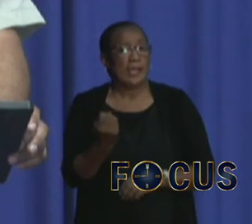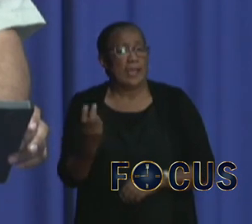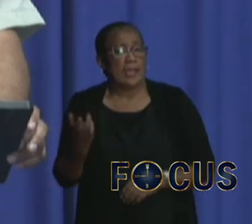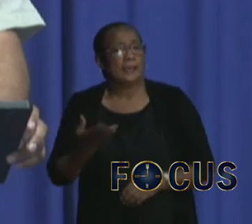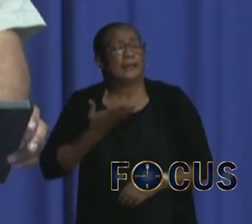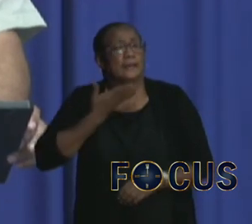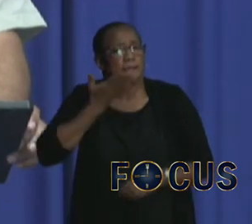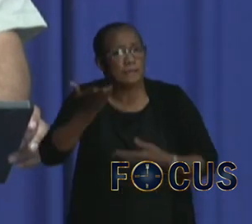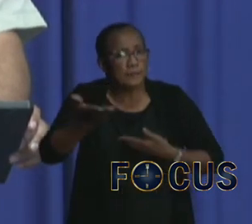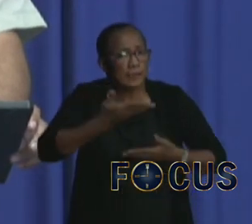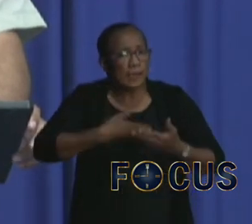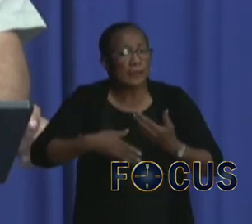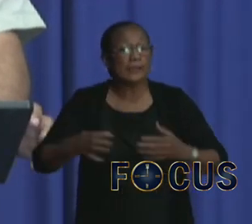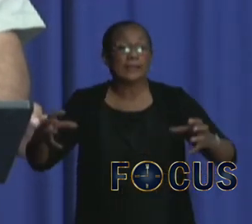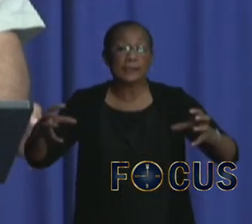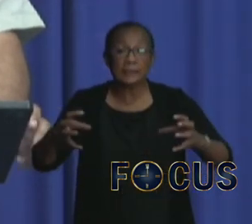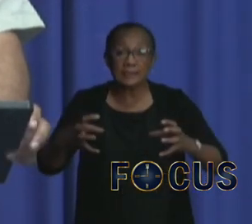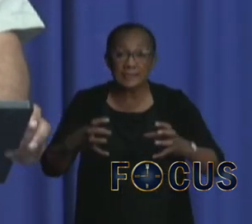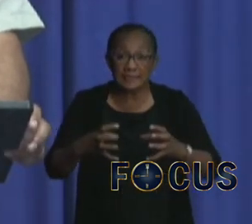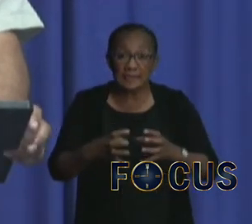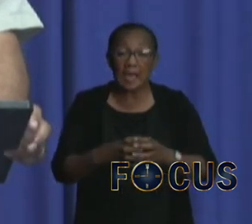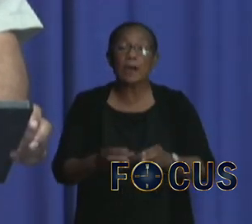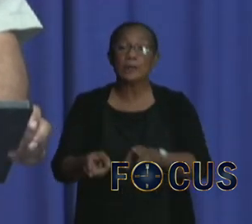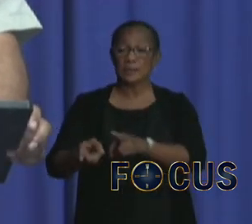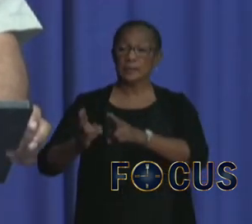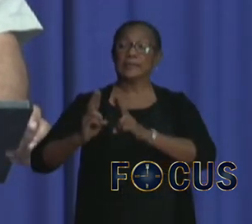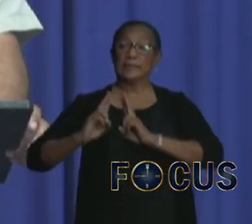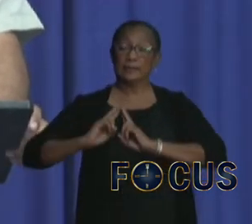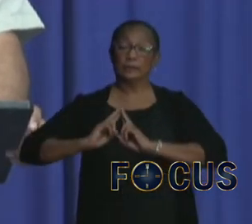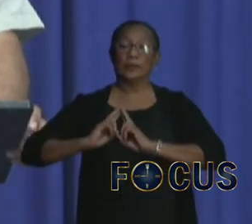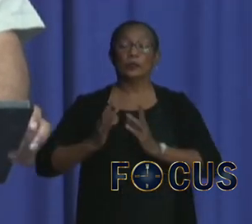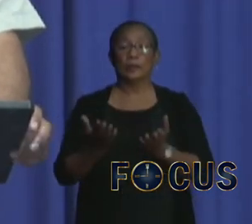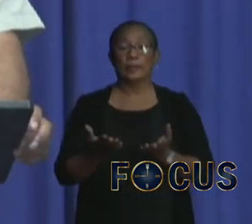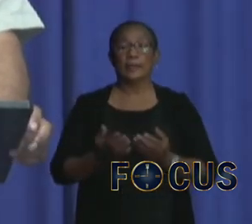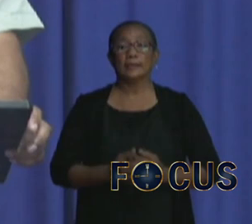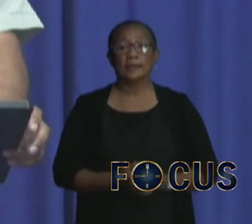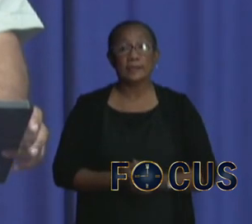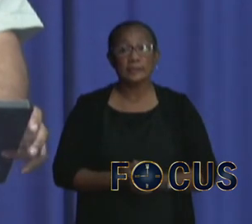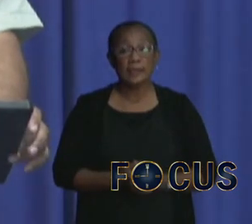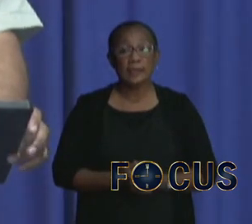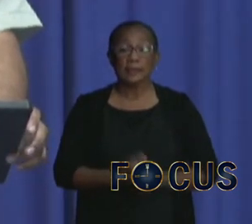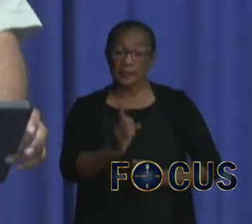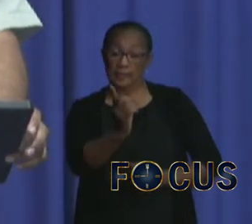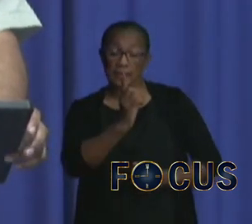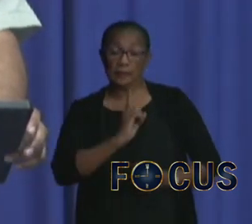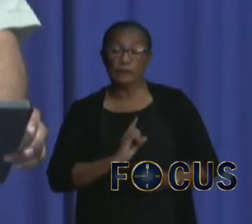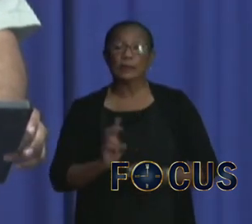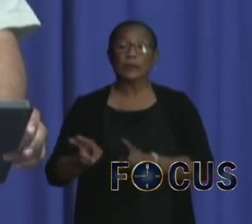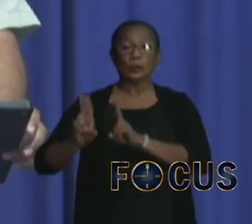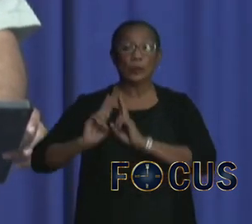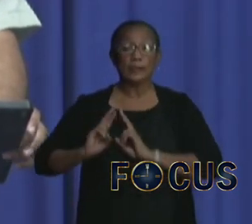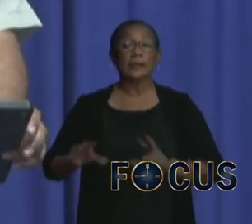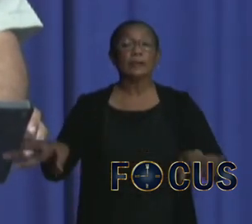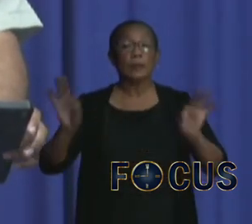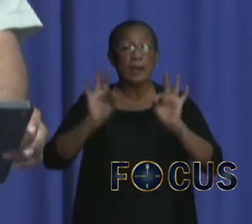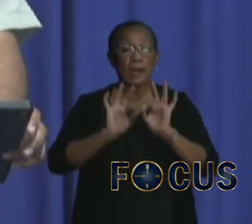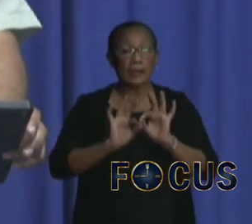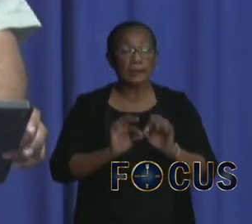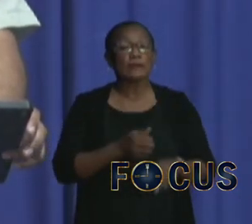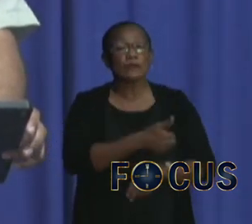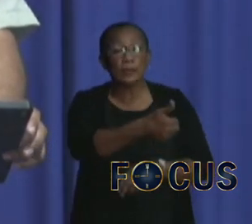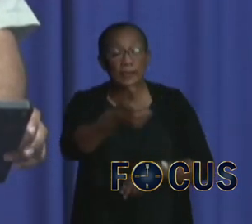vragen dat het een gezamenlijke, een gedeelde verantwoordelijkheid is. De individuele verantwoordelijkheid is belangrijk voor elke